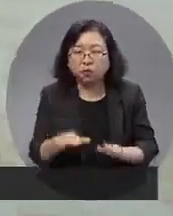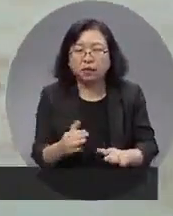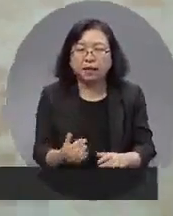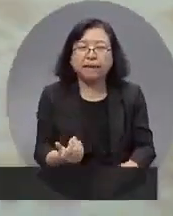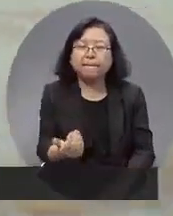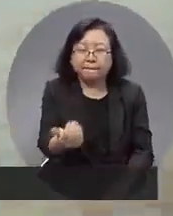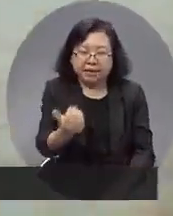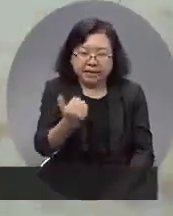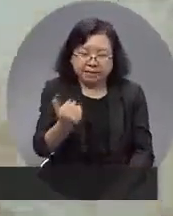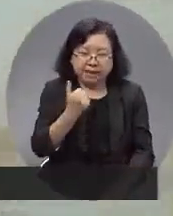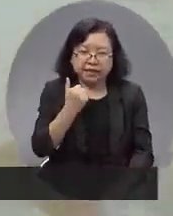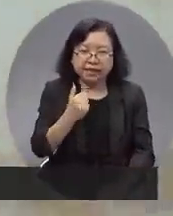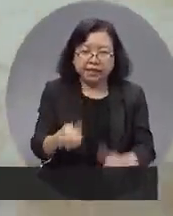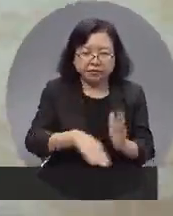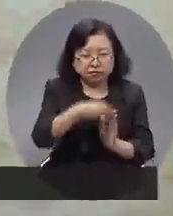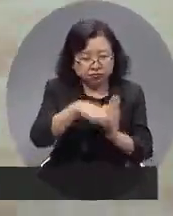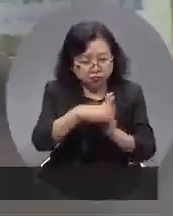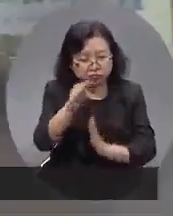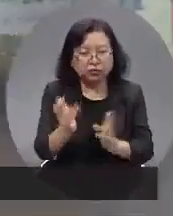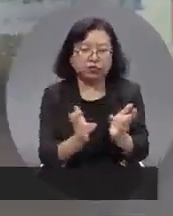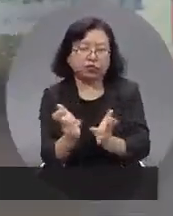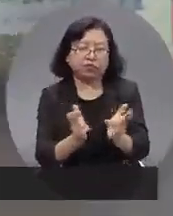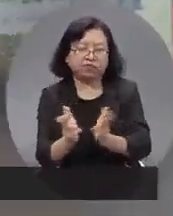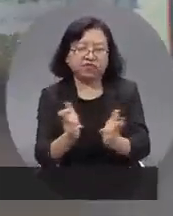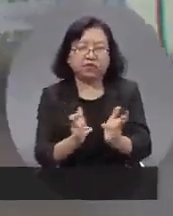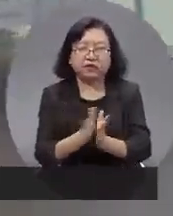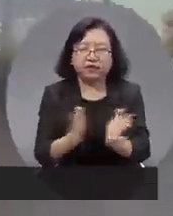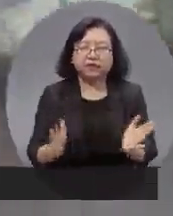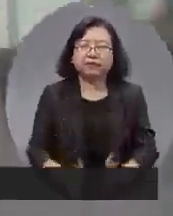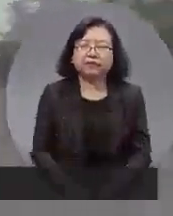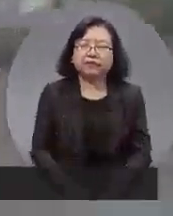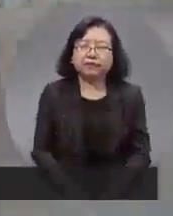조절에 나섰습니다. 허지희 기자가 보도합니다.